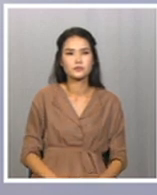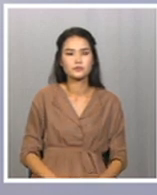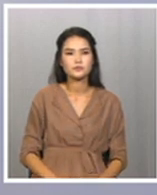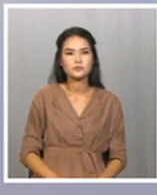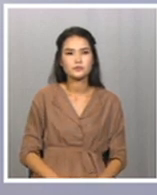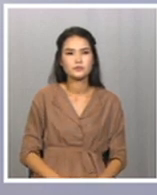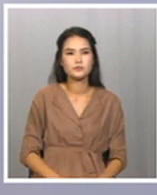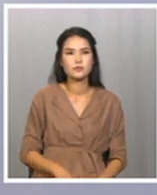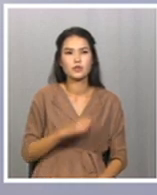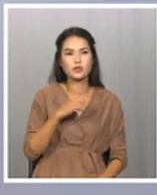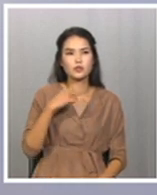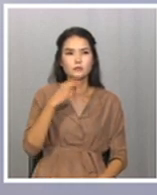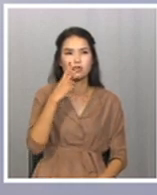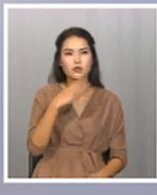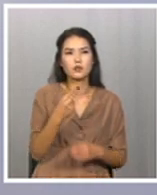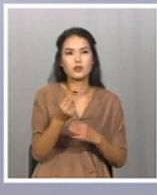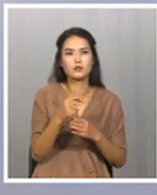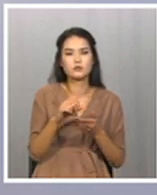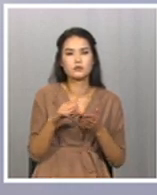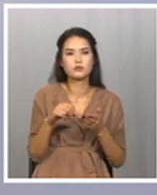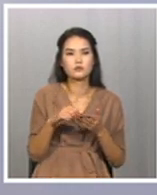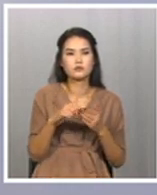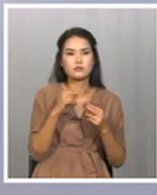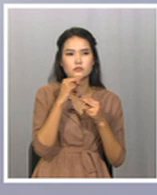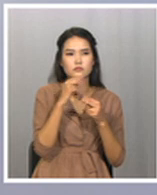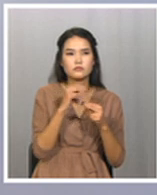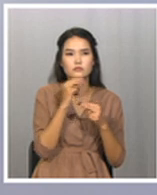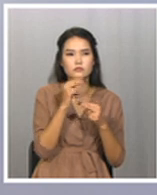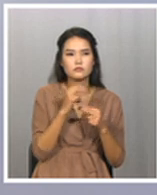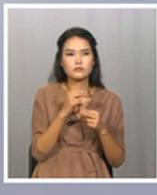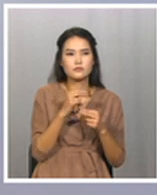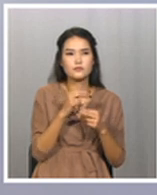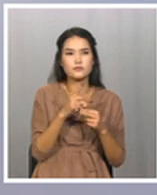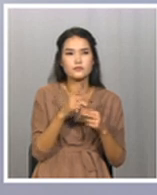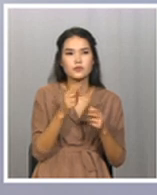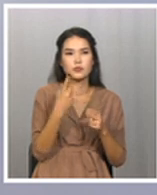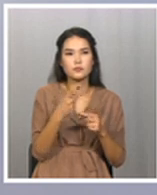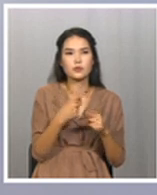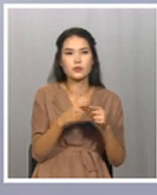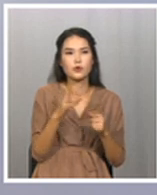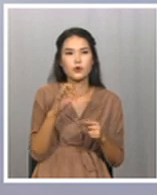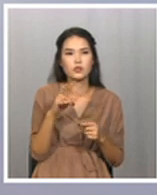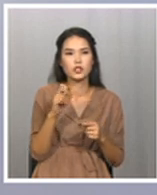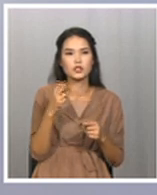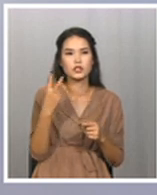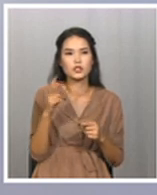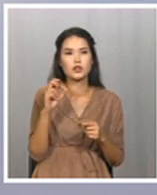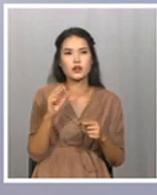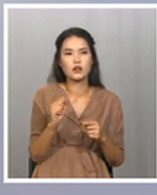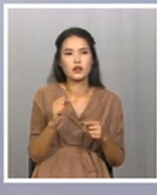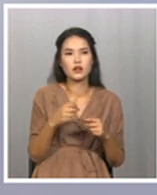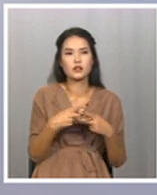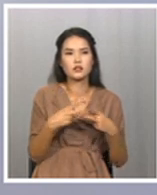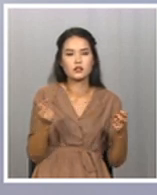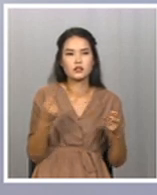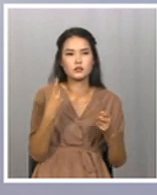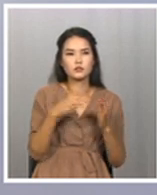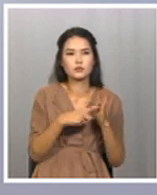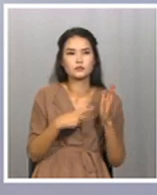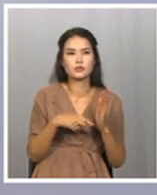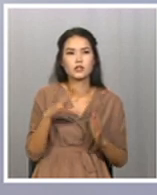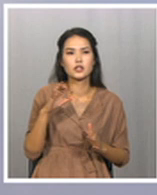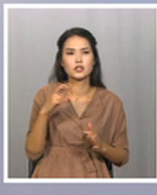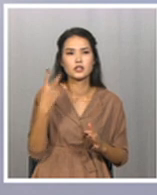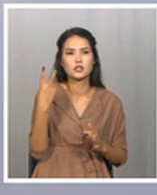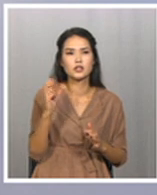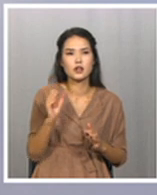жақшада жазылған өрнекке назар аударыңыздар. Бір қосылған котангенс квадрат альфа тең бір бөлінген синус квадрат